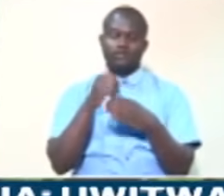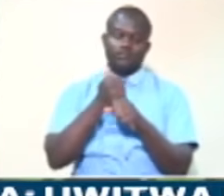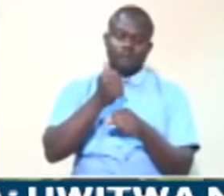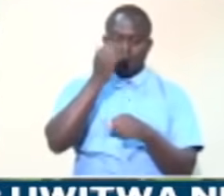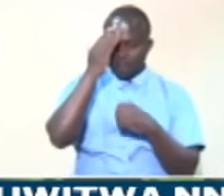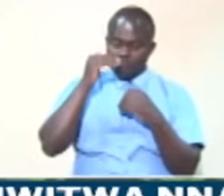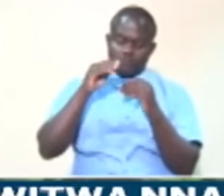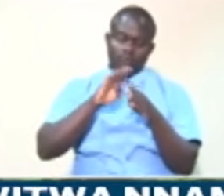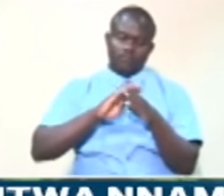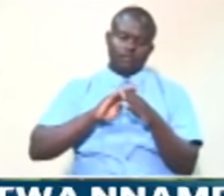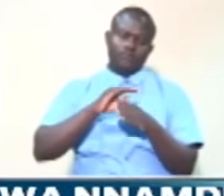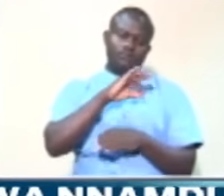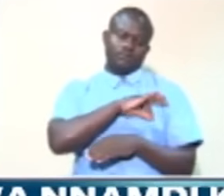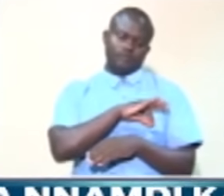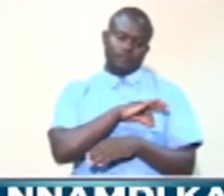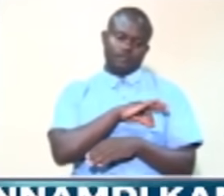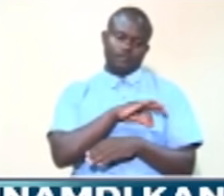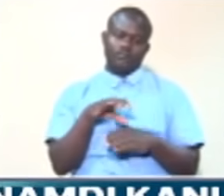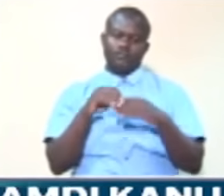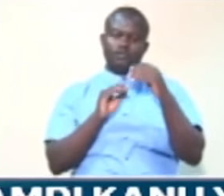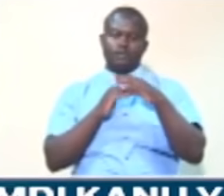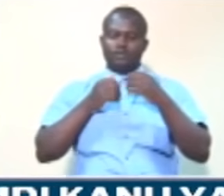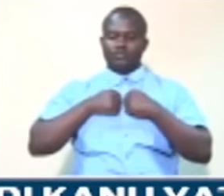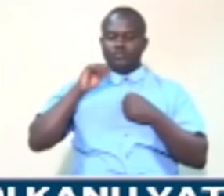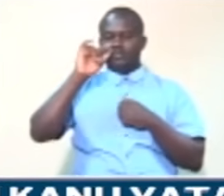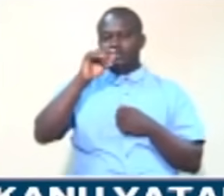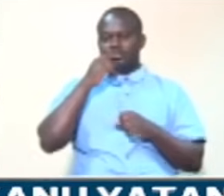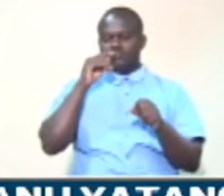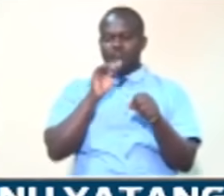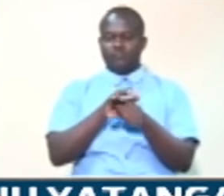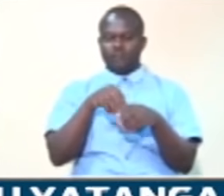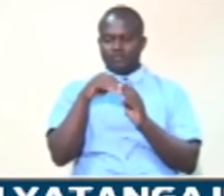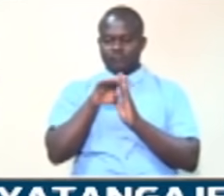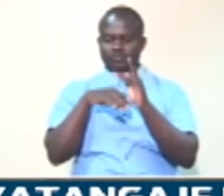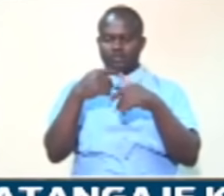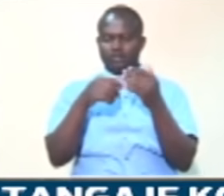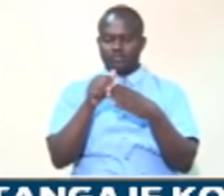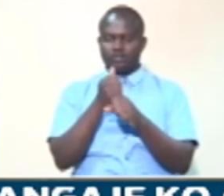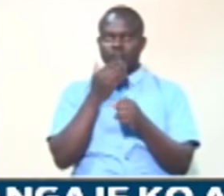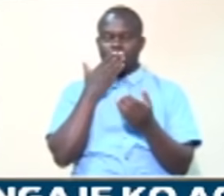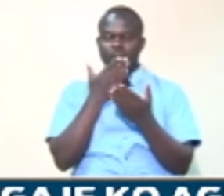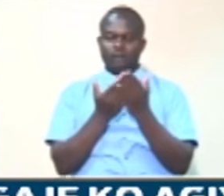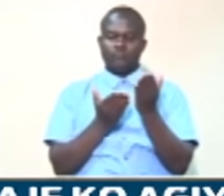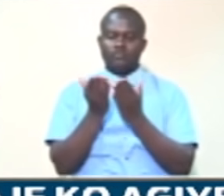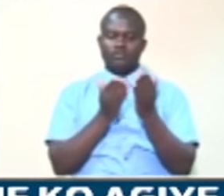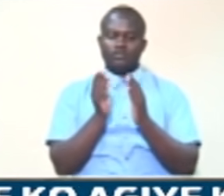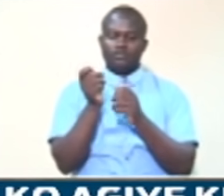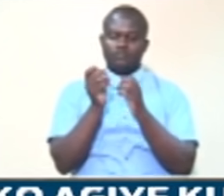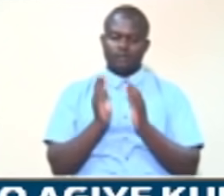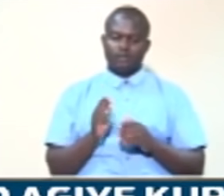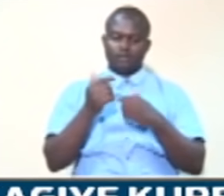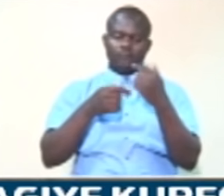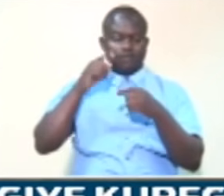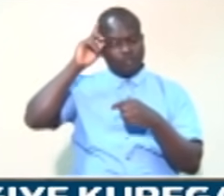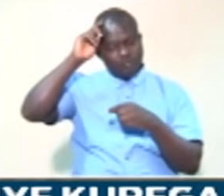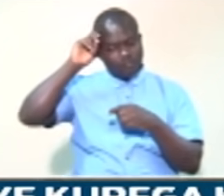uko business zibyungukiramo. Umuyobozi mukuru wa Rwandeya izeza ko muri gahunda yo gukomeza kunoza serivisi z'abakiriya bayo hakomeje